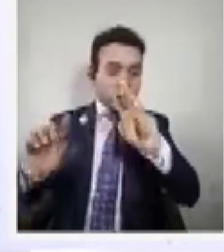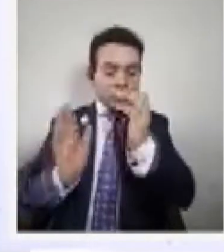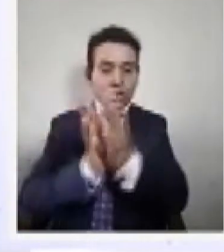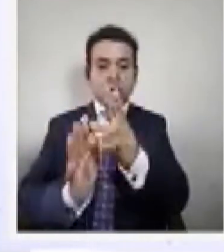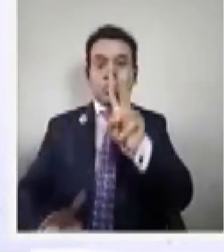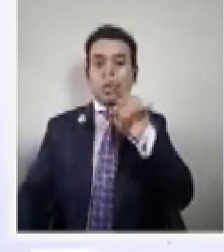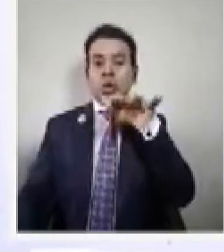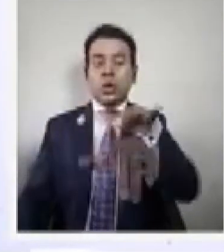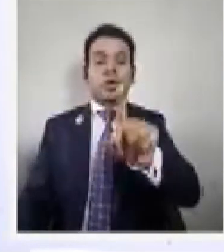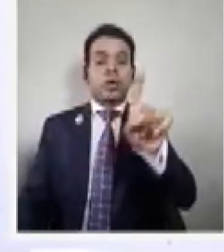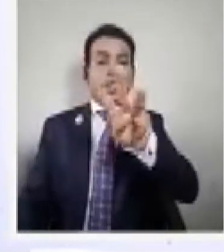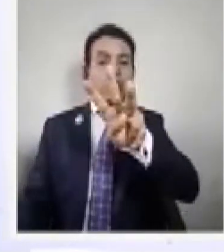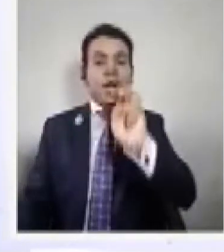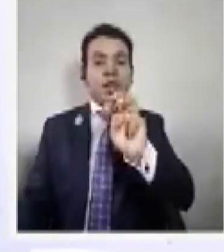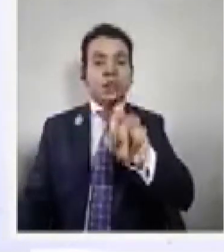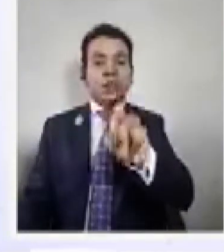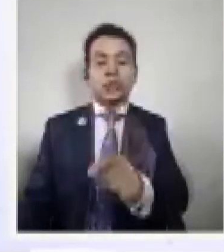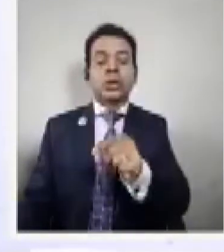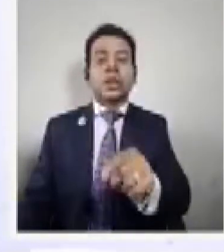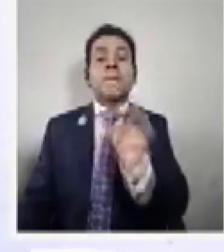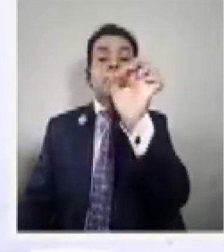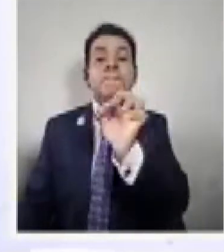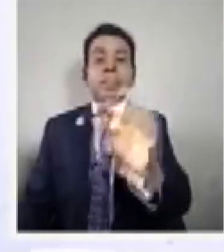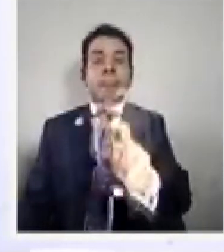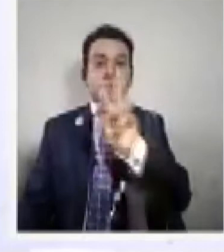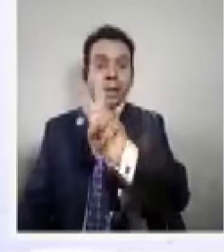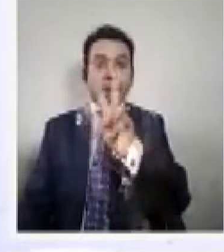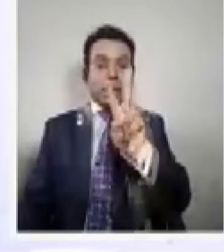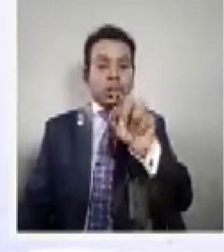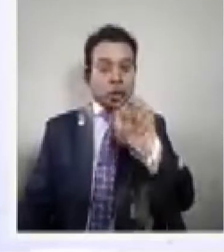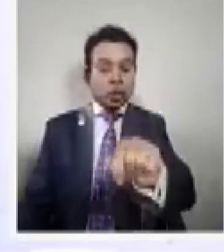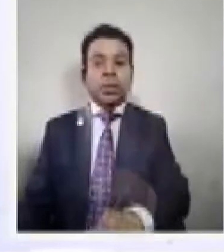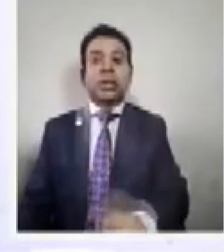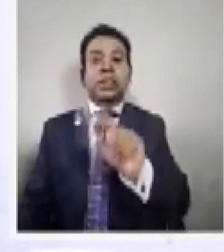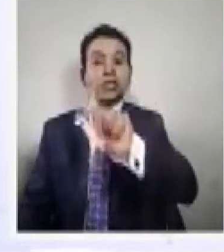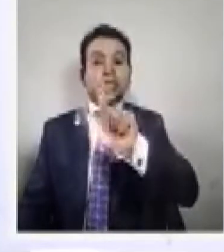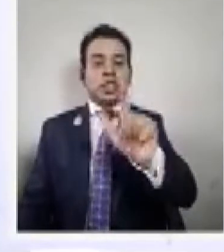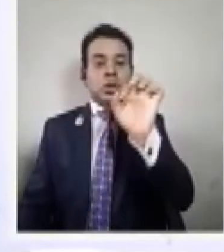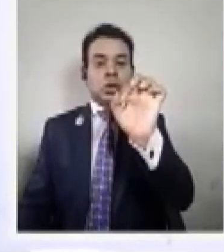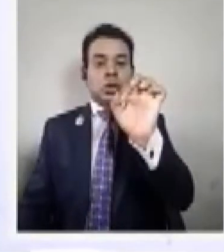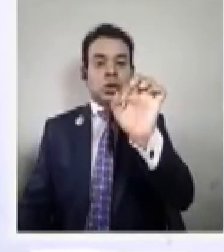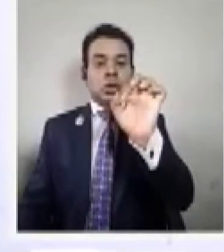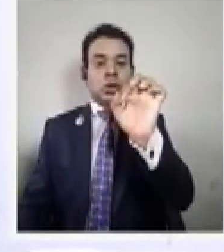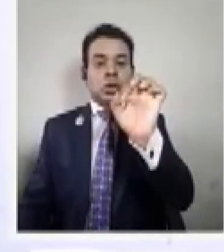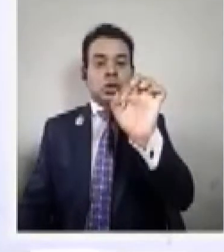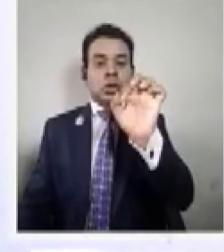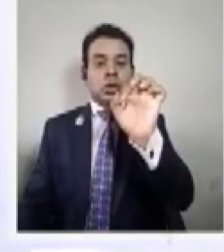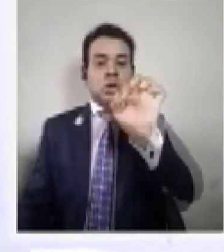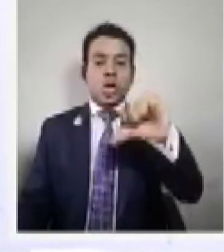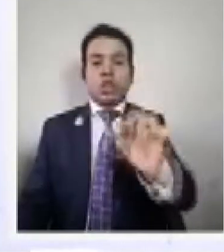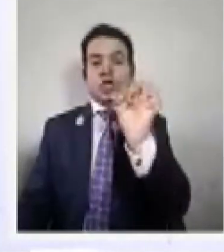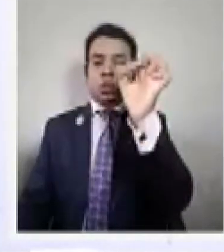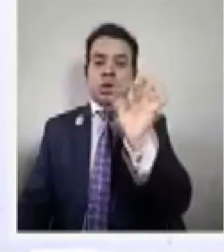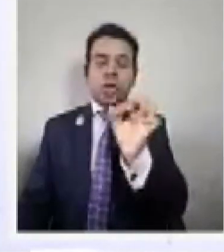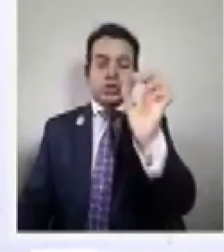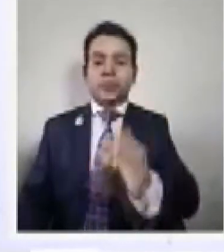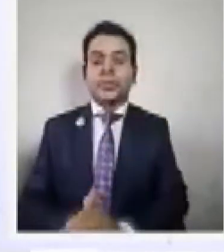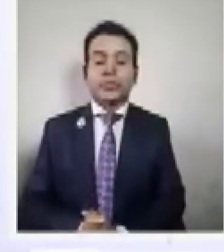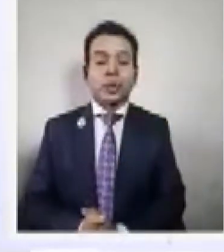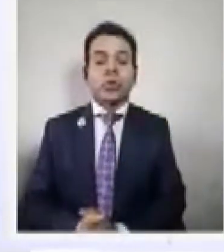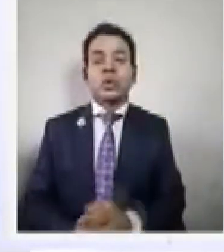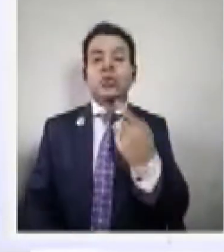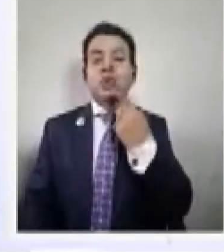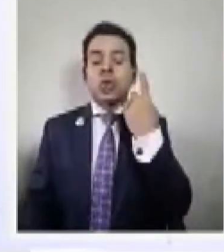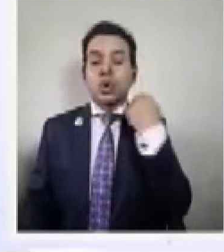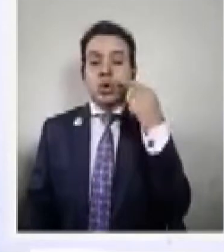213,254 জন, 24 ঘন্টায় 0.77%। এ পর্যন্ত শনাক্তের হার 19%। 24 ঘন্টায় সুস্থ